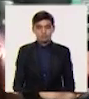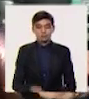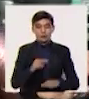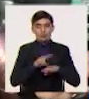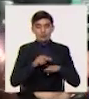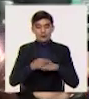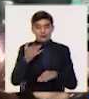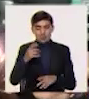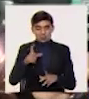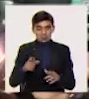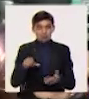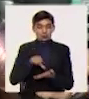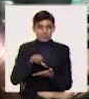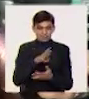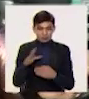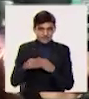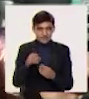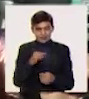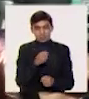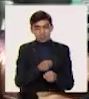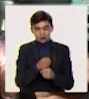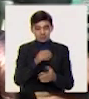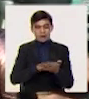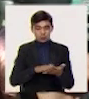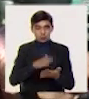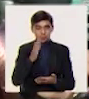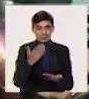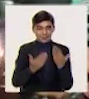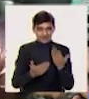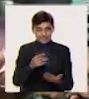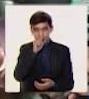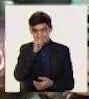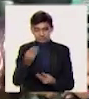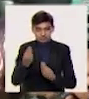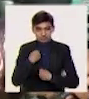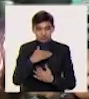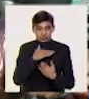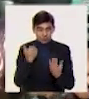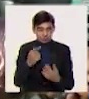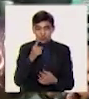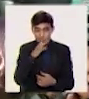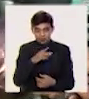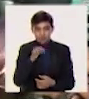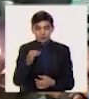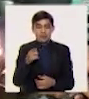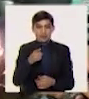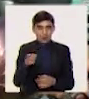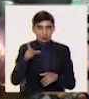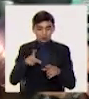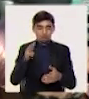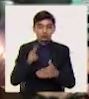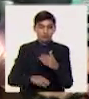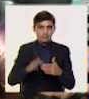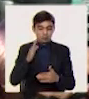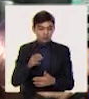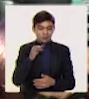өкілдерін қатыстырып ол жұмыстарды біз дәрғай жалғастырамыз. Егер де құстарын бермеймін десе, бұл кісілерге айыппұл